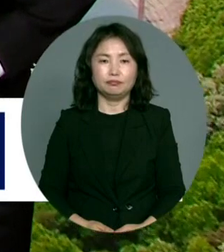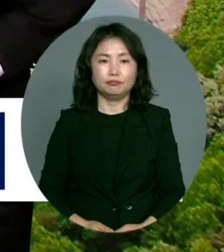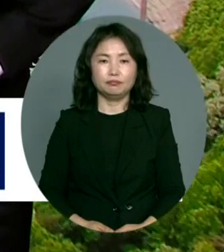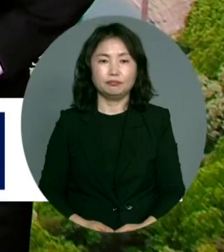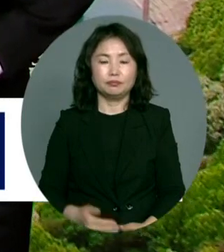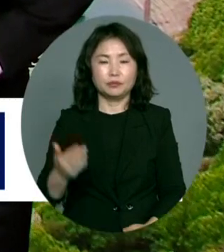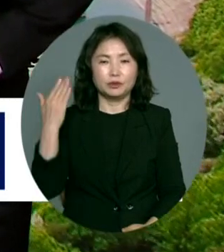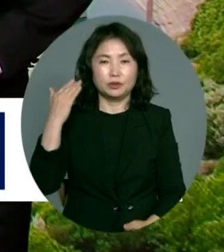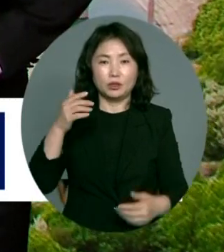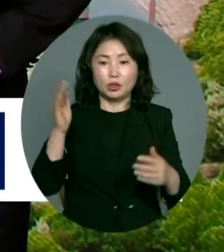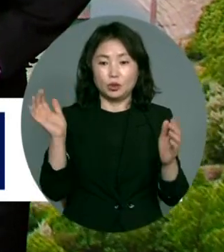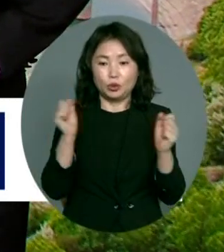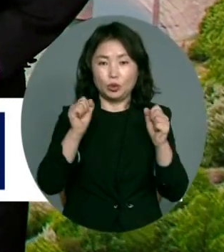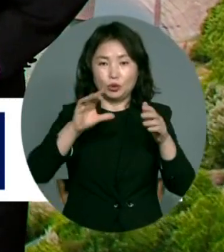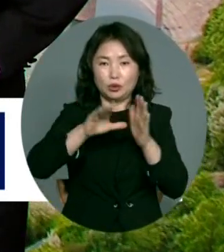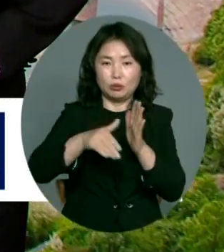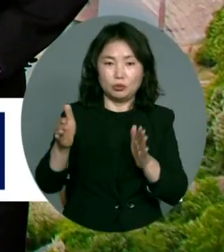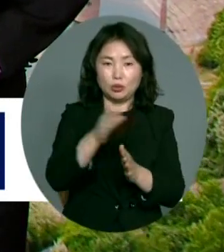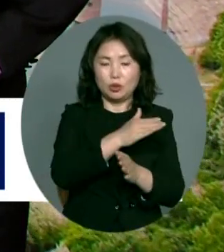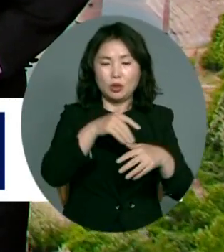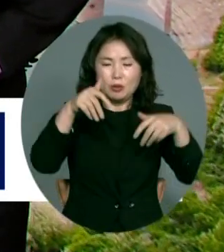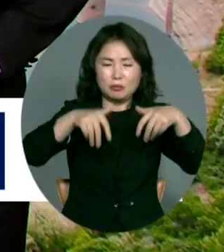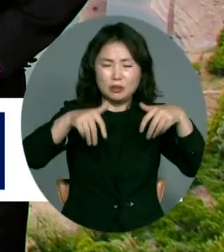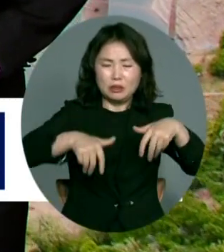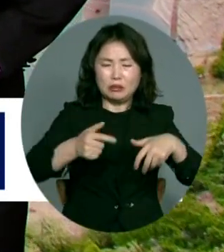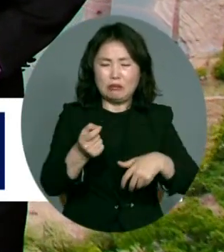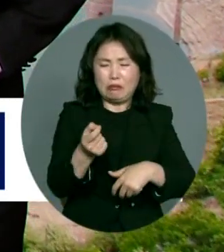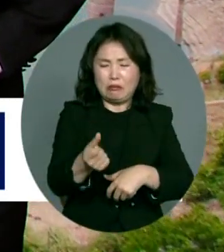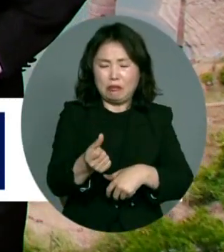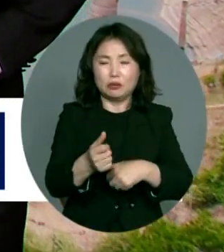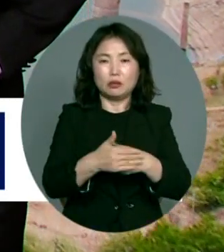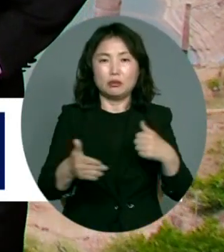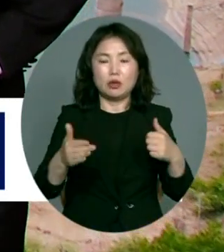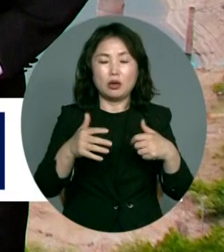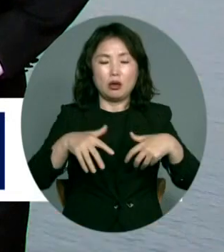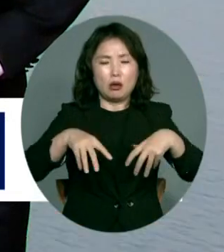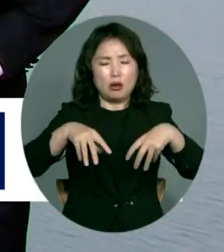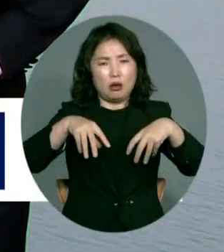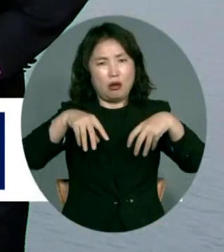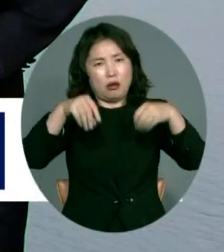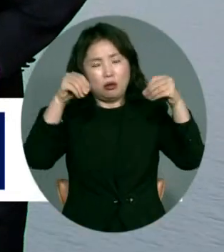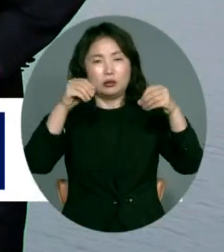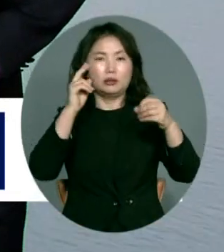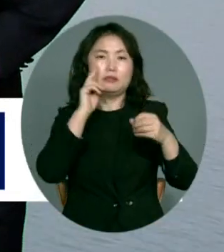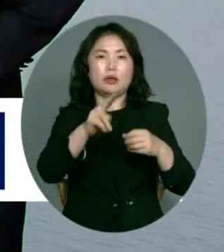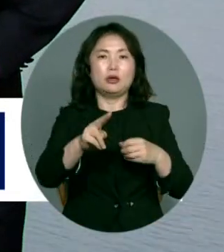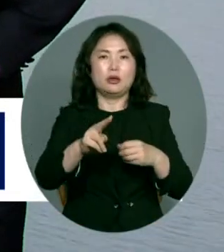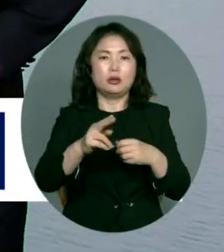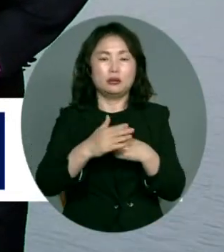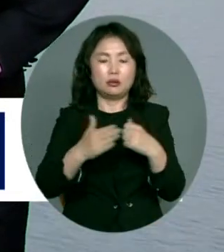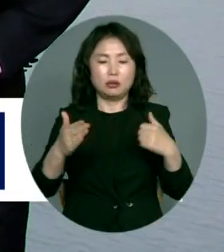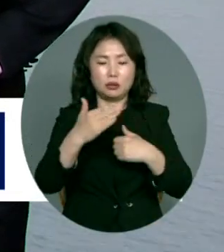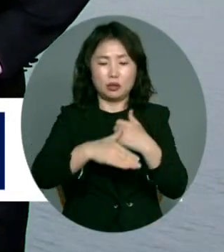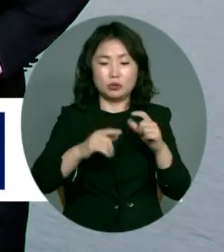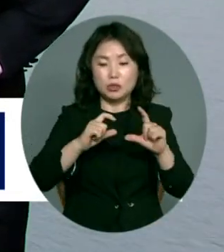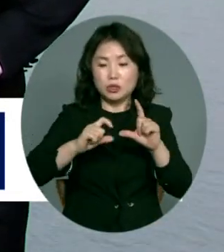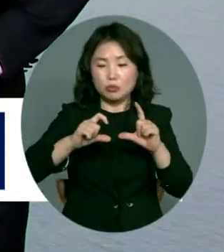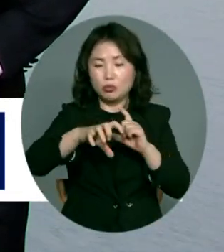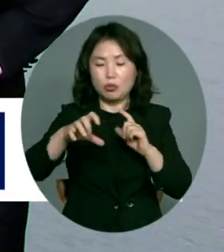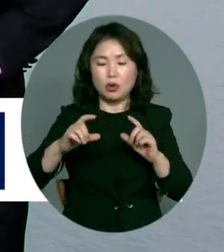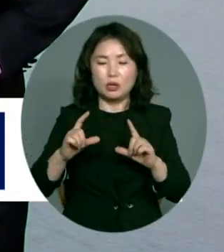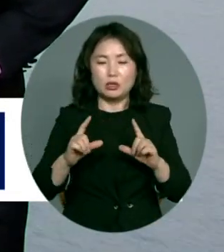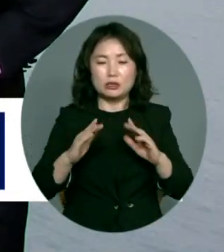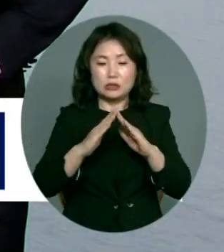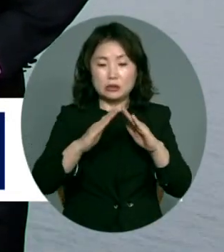네, 지난 겨울부터 대구 경북 지역에 비가 적게 내리면서 가뭄이 이어지고 있습니다. 이 때문에 대구 경북 일부 지역에